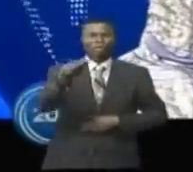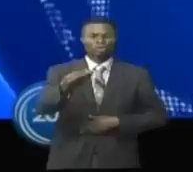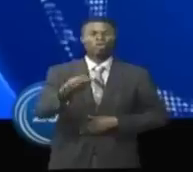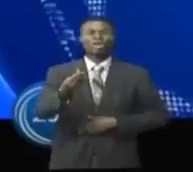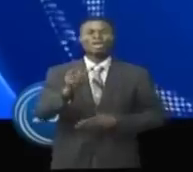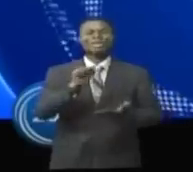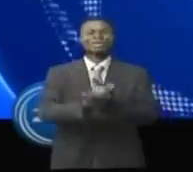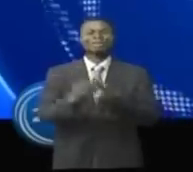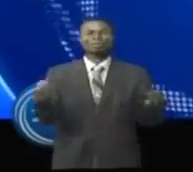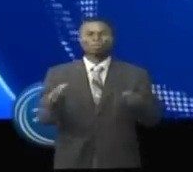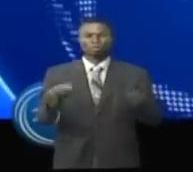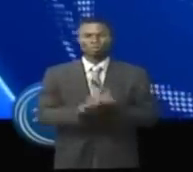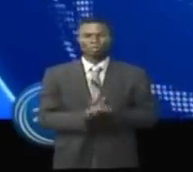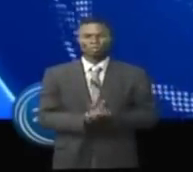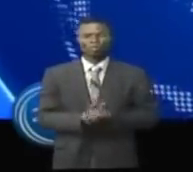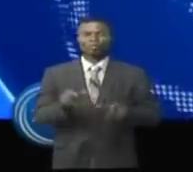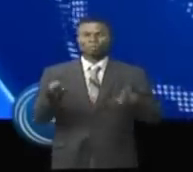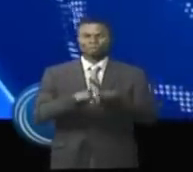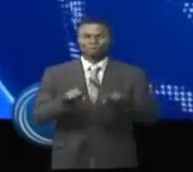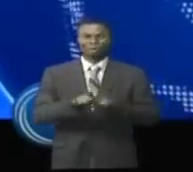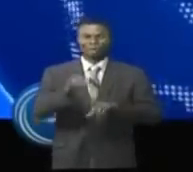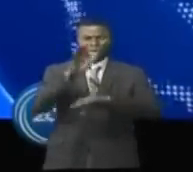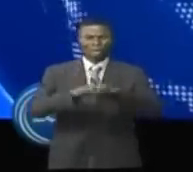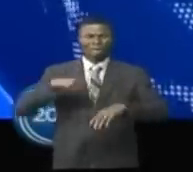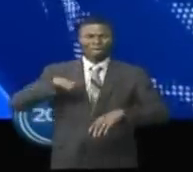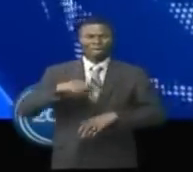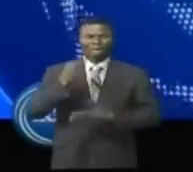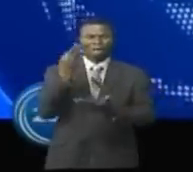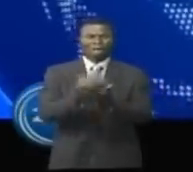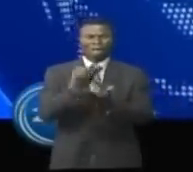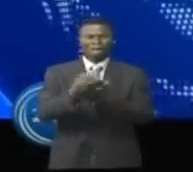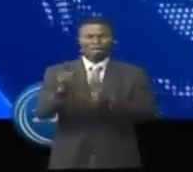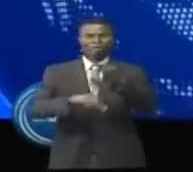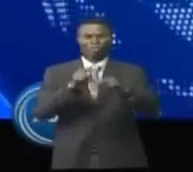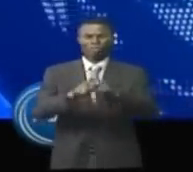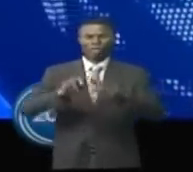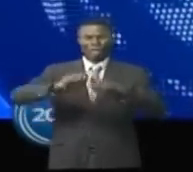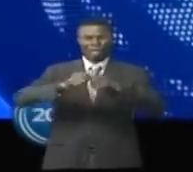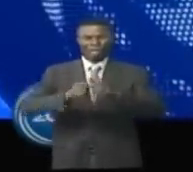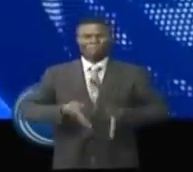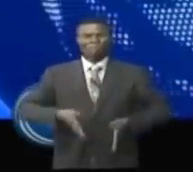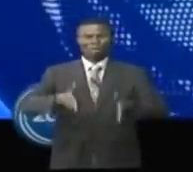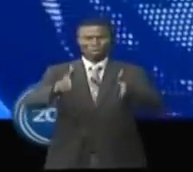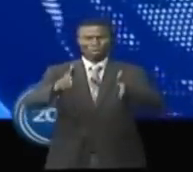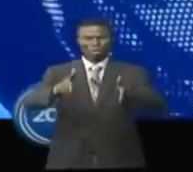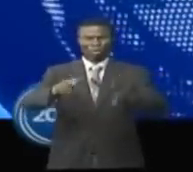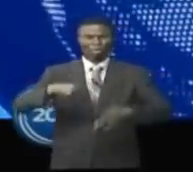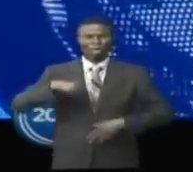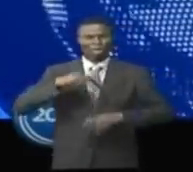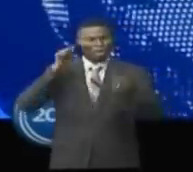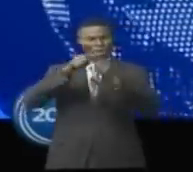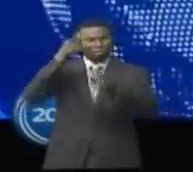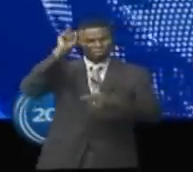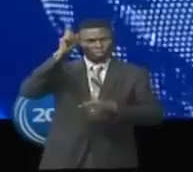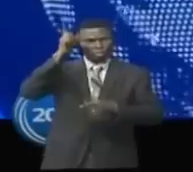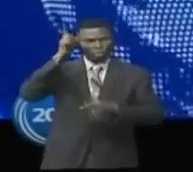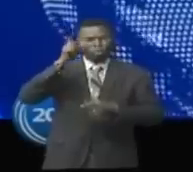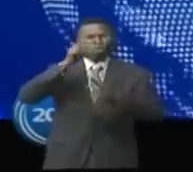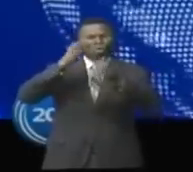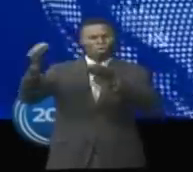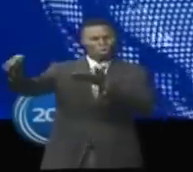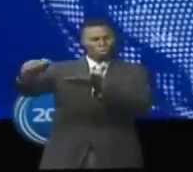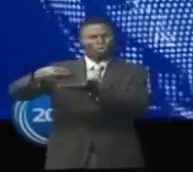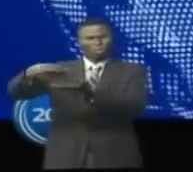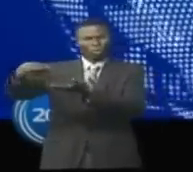bien, comme on nous appelle Fonds national d'entretien routier, nous avons pour objet la